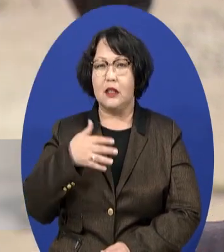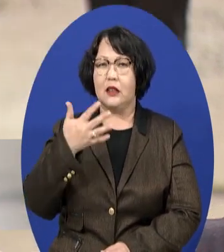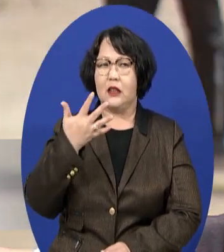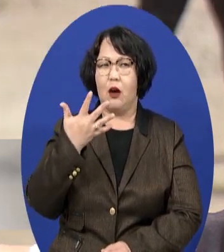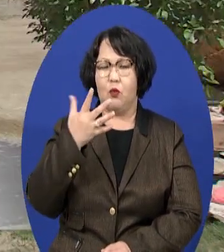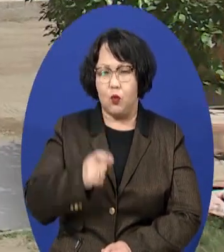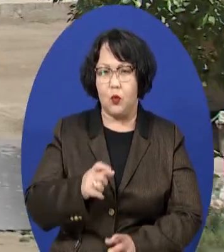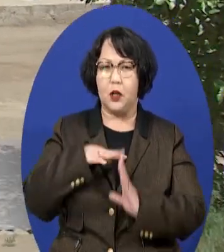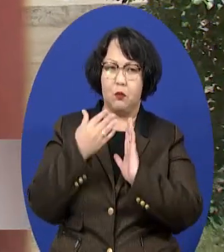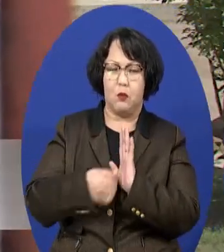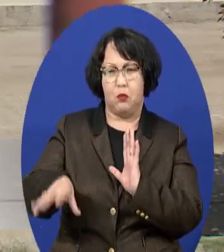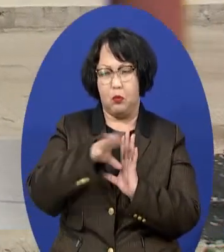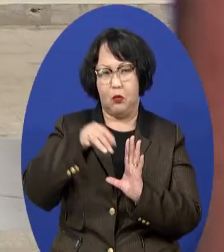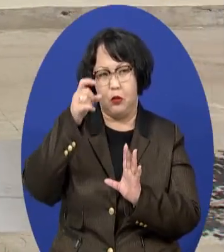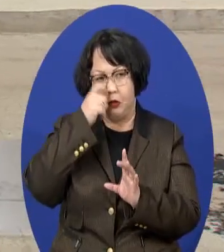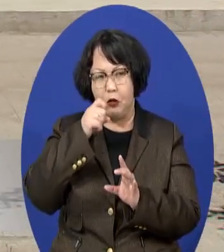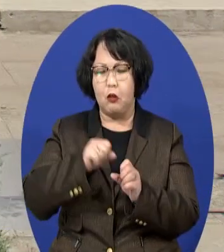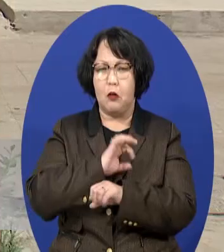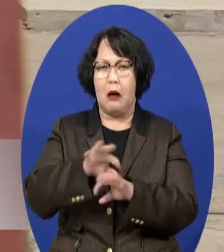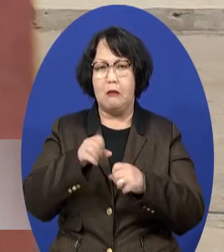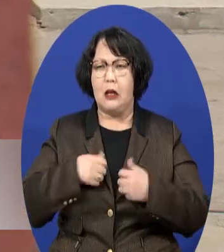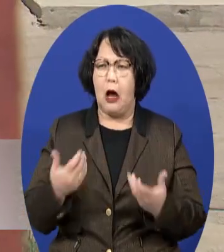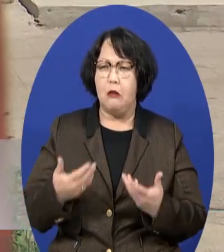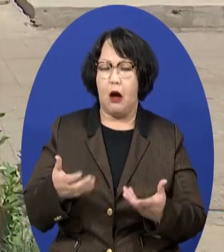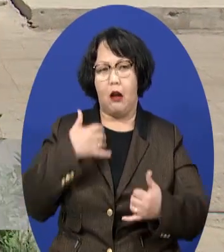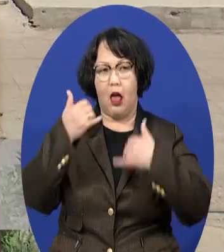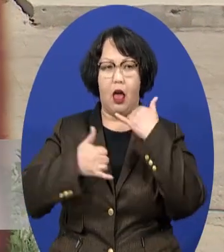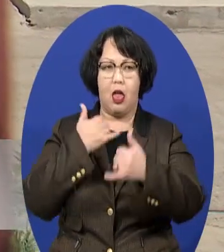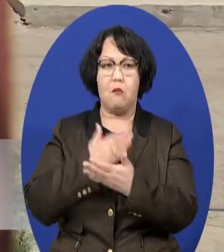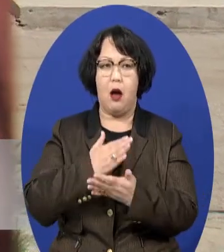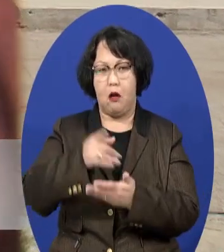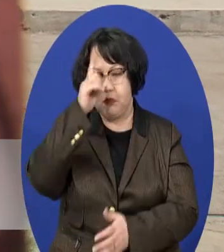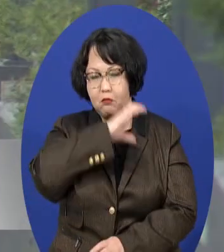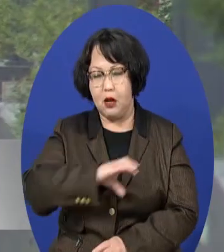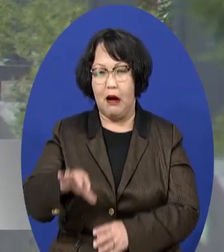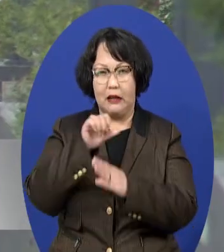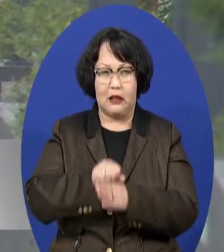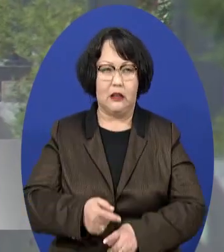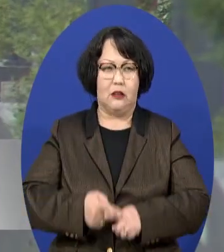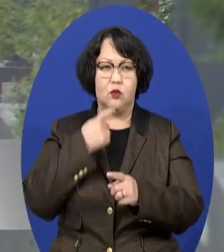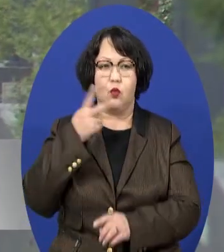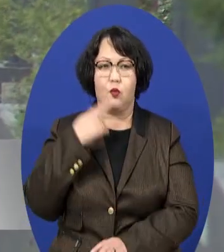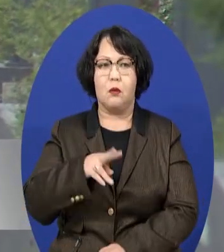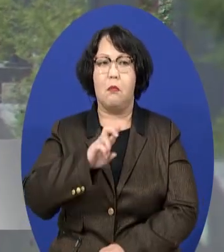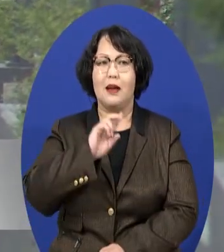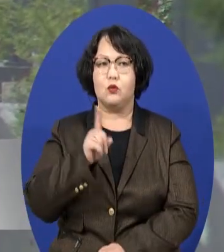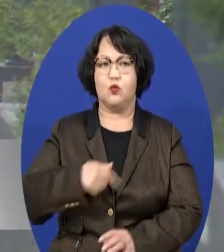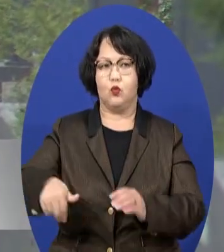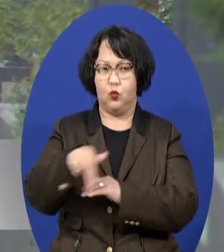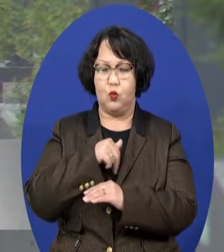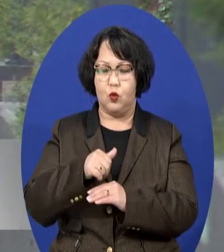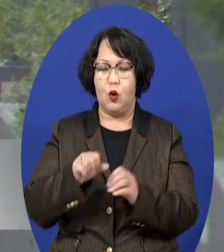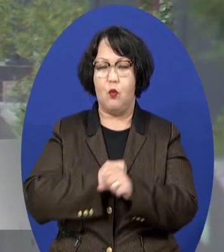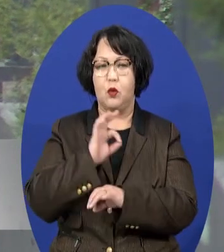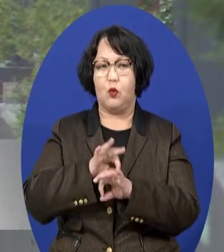бүлэрээ өвчлөө гэдэг. Энэ мэтлэн эмнэлгүүд хэт ачаалтаа нөхцөл байдал хаахаанаа хүндэрч байна. Нийслэлийн Баянзүрх дүүргийн тухайдч халдварын тархалт